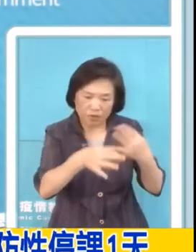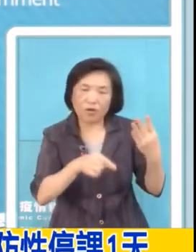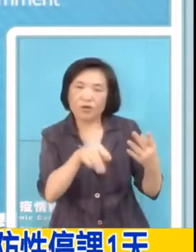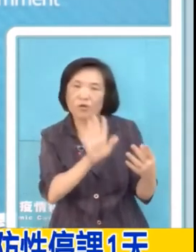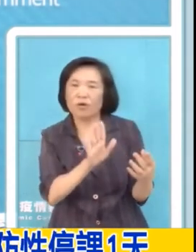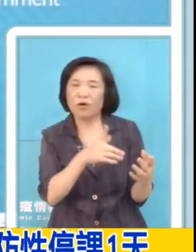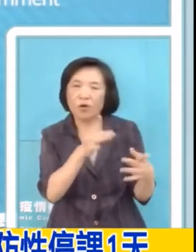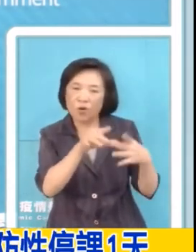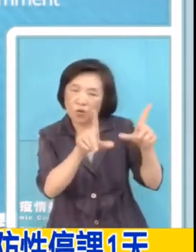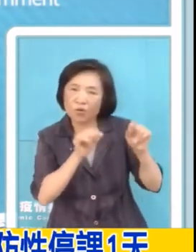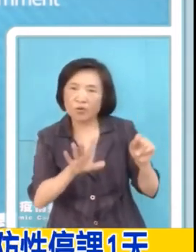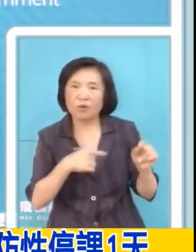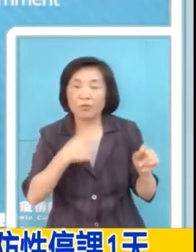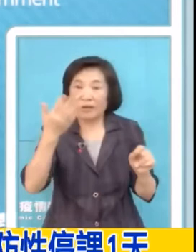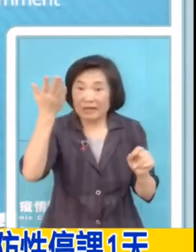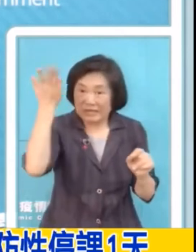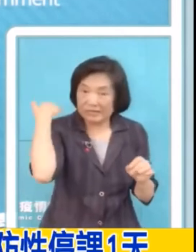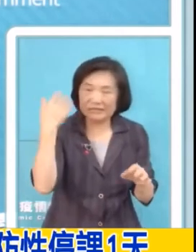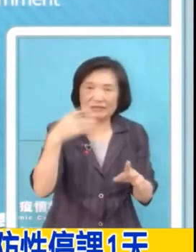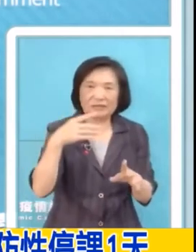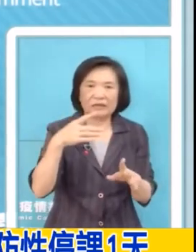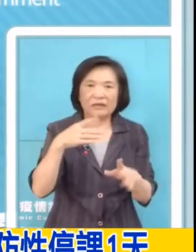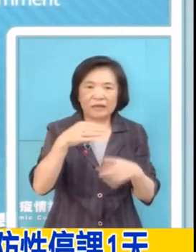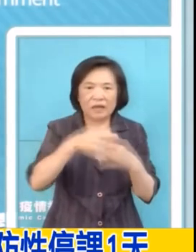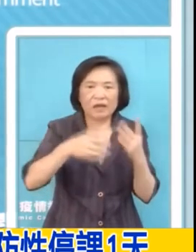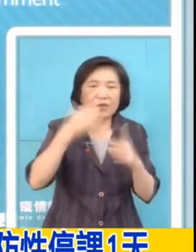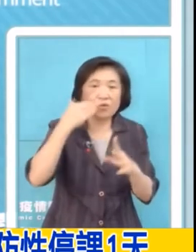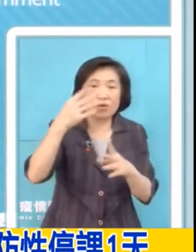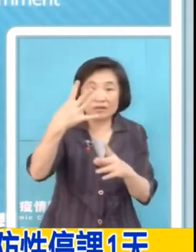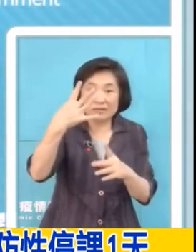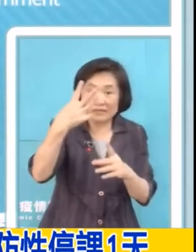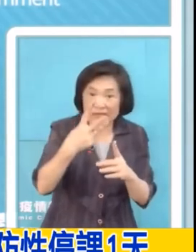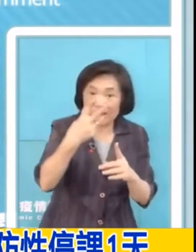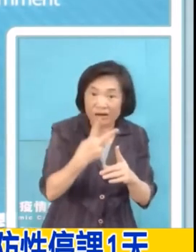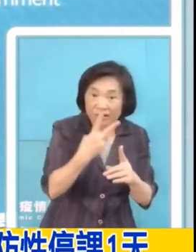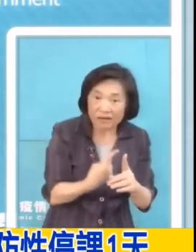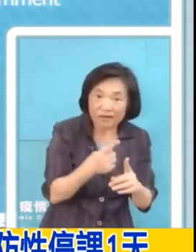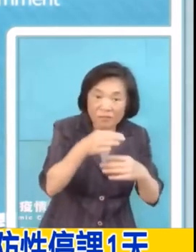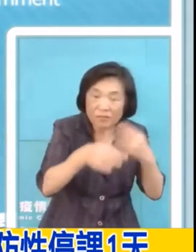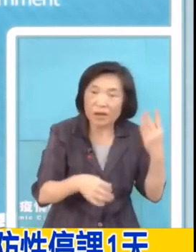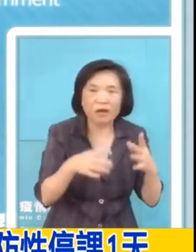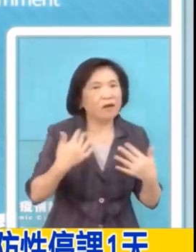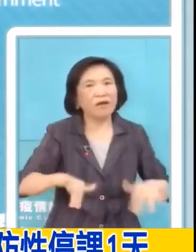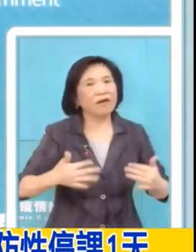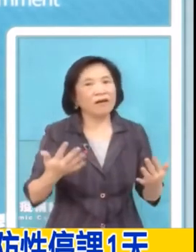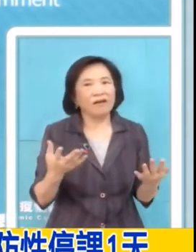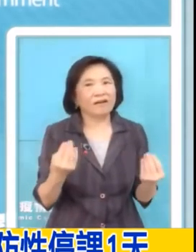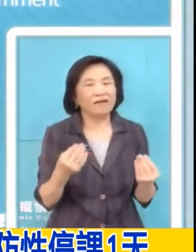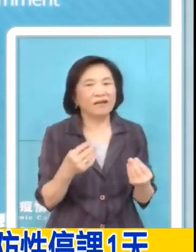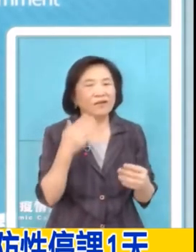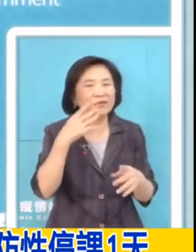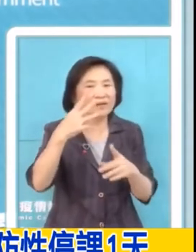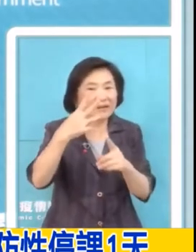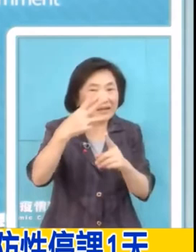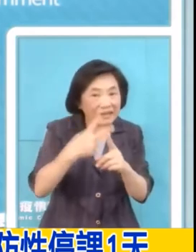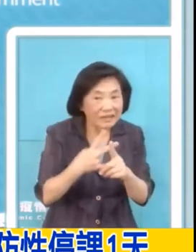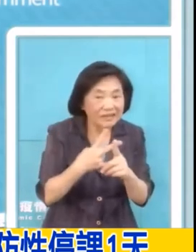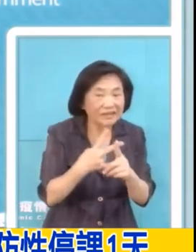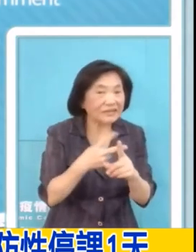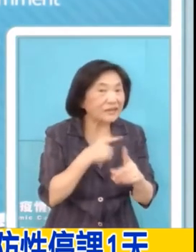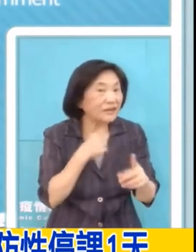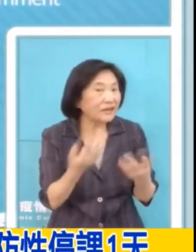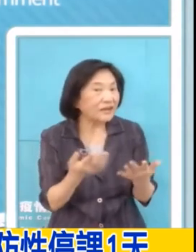是我们以前没有定降级的标准呢。所以比方说哈，这个3级要降2级